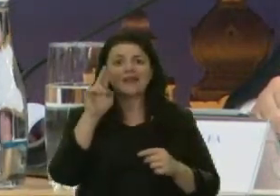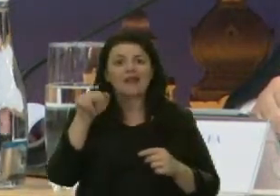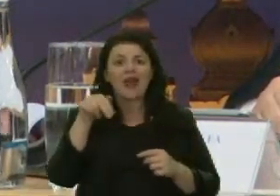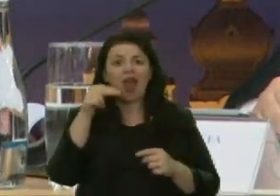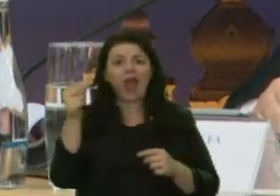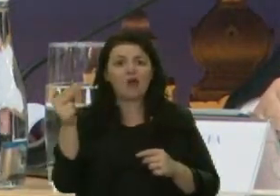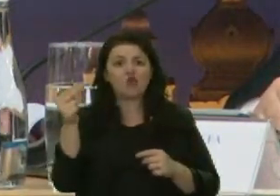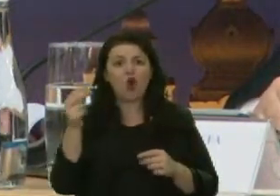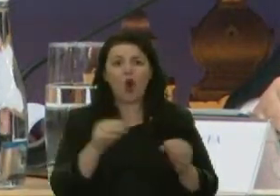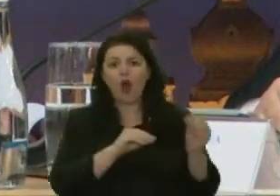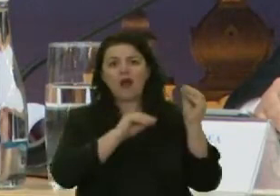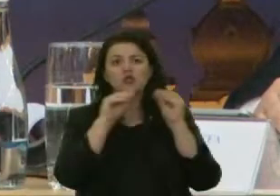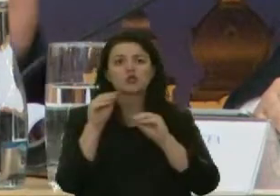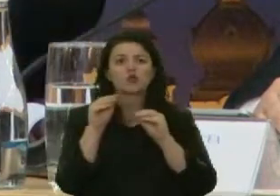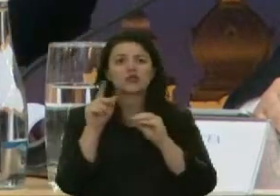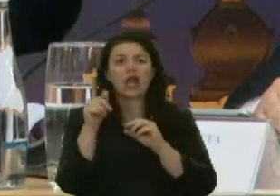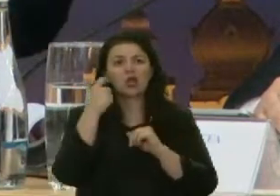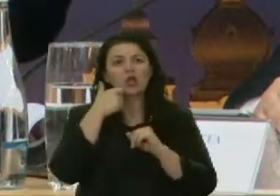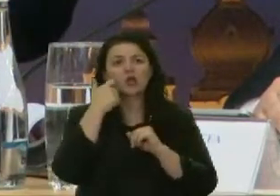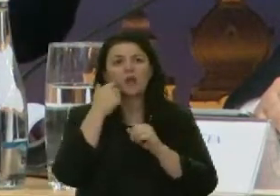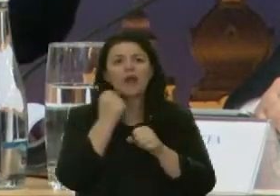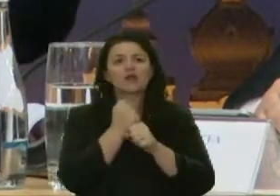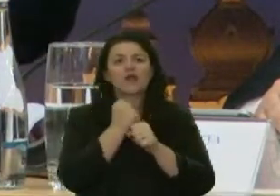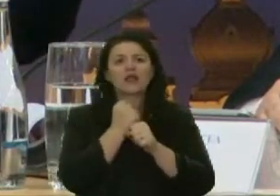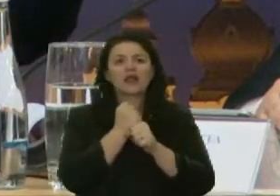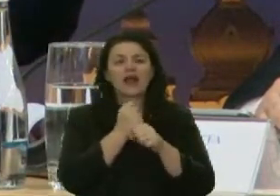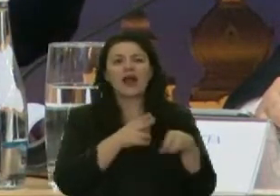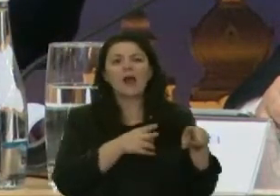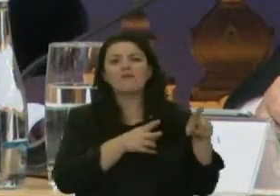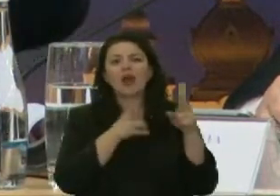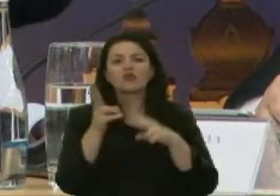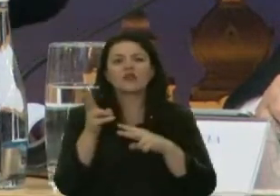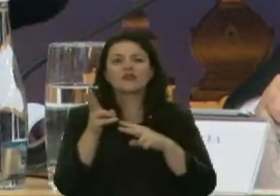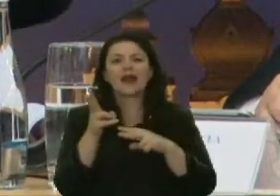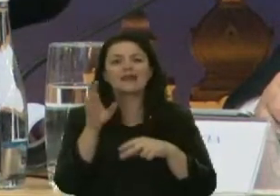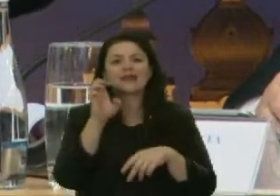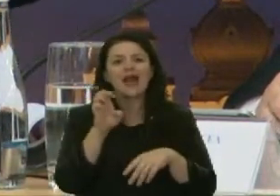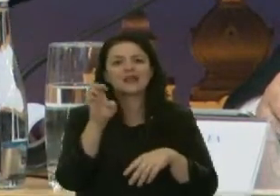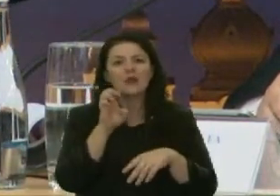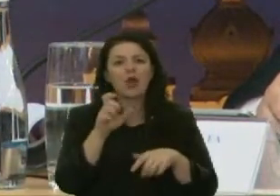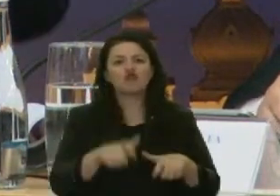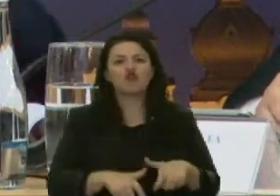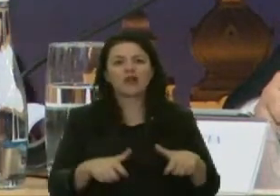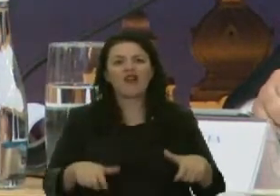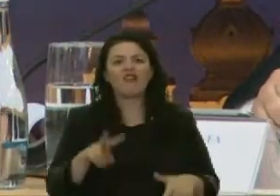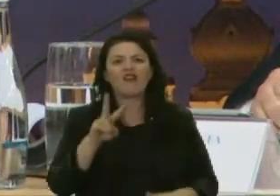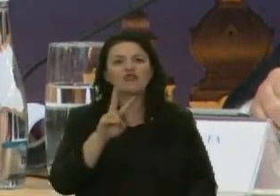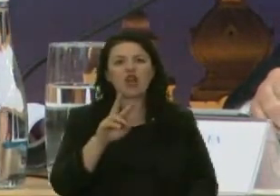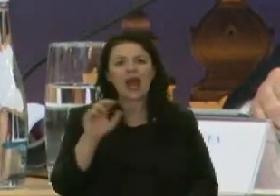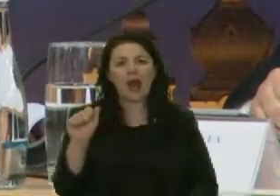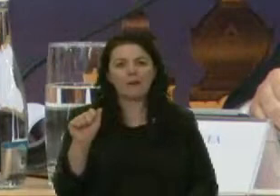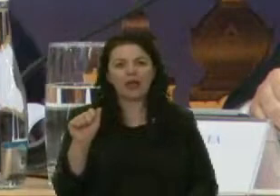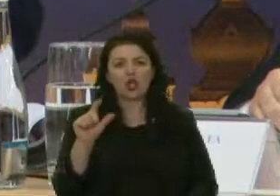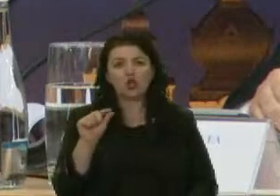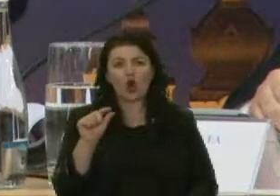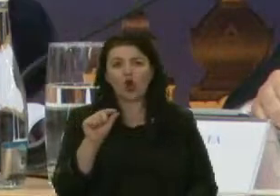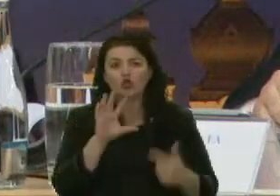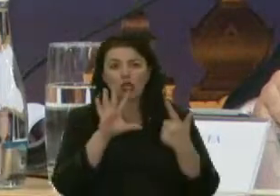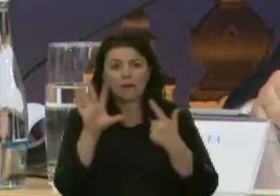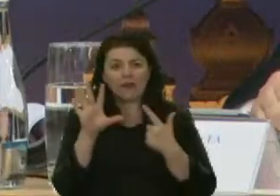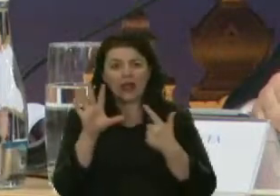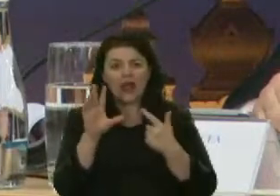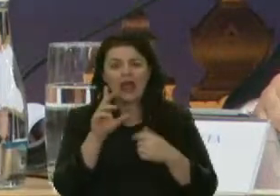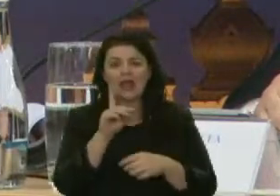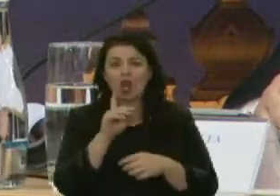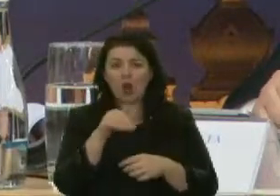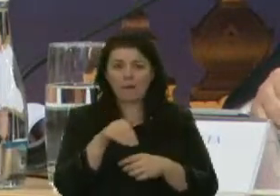până în momentul de față în Cluj Napoca pentru realizarea autostrăzii Transilvania pentru realizarea centurii vc apach cei 27 de km pentru prelungirea